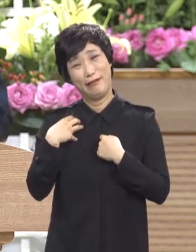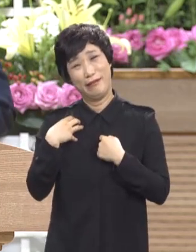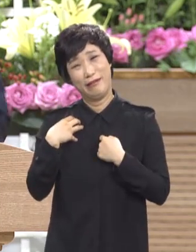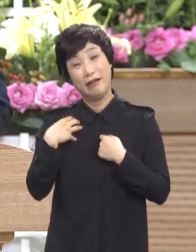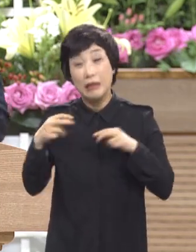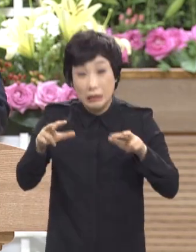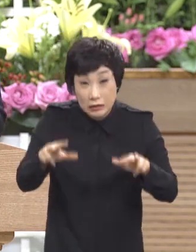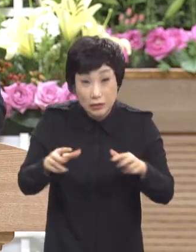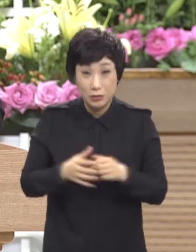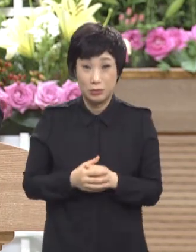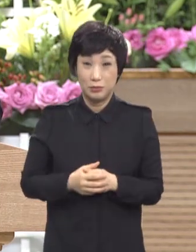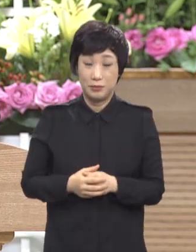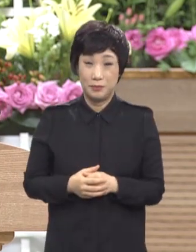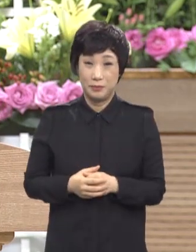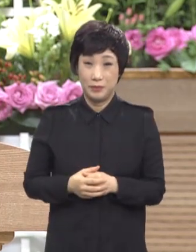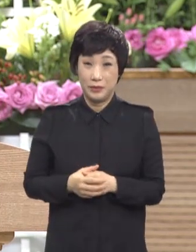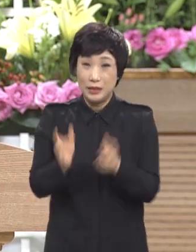지금